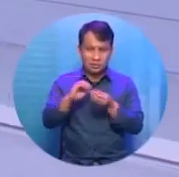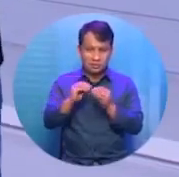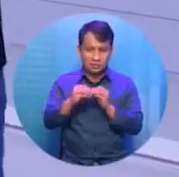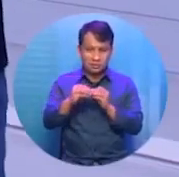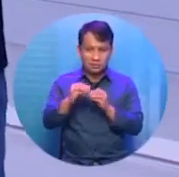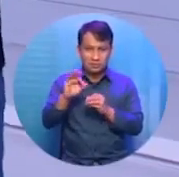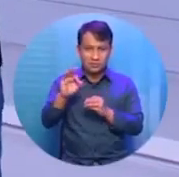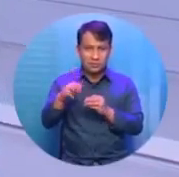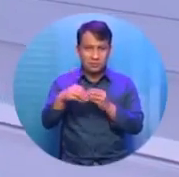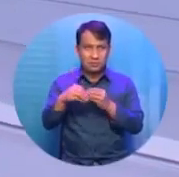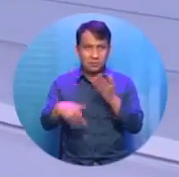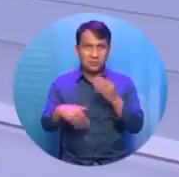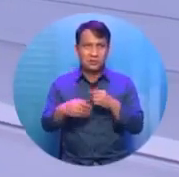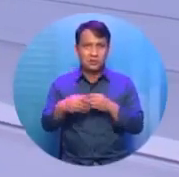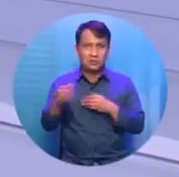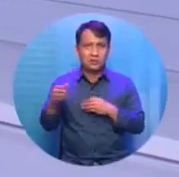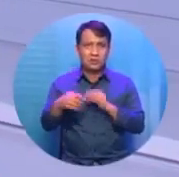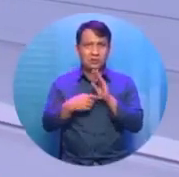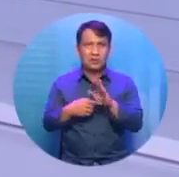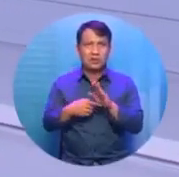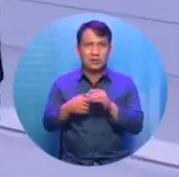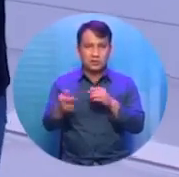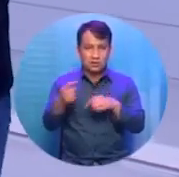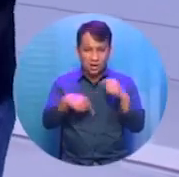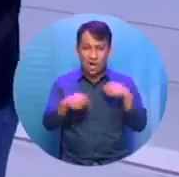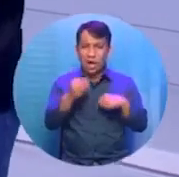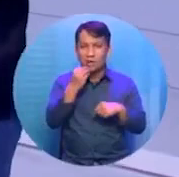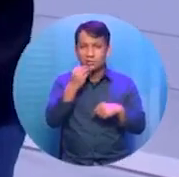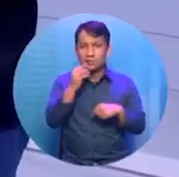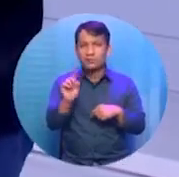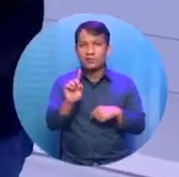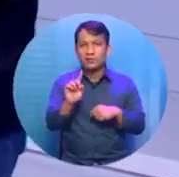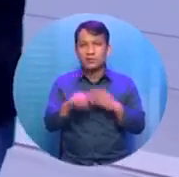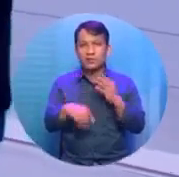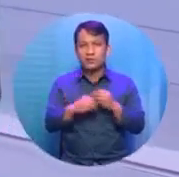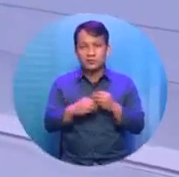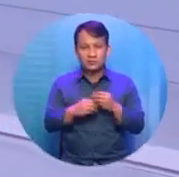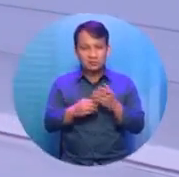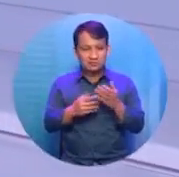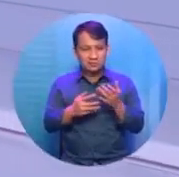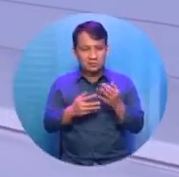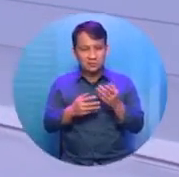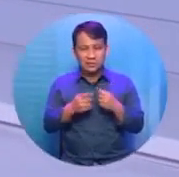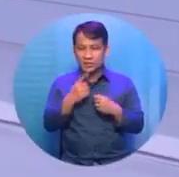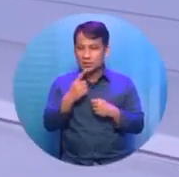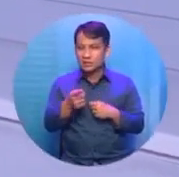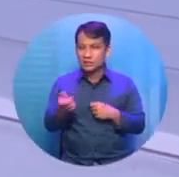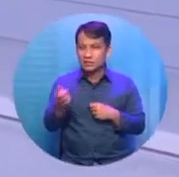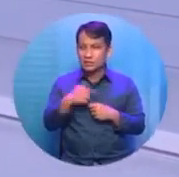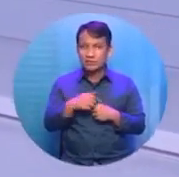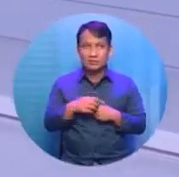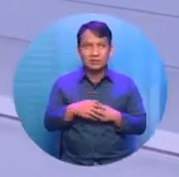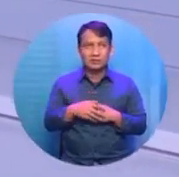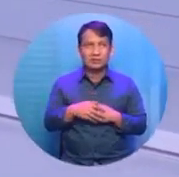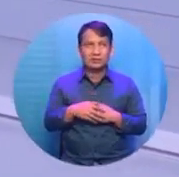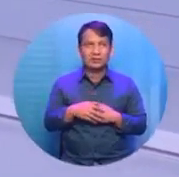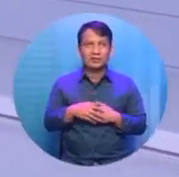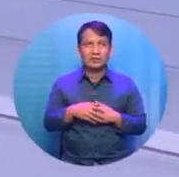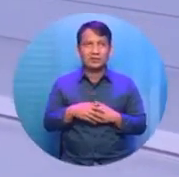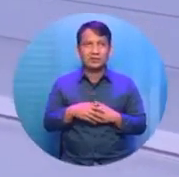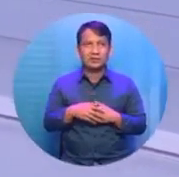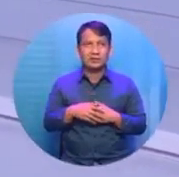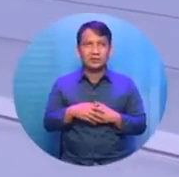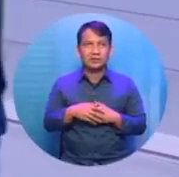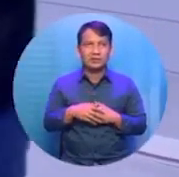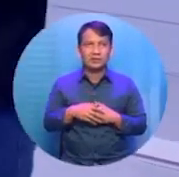number. No. Salamat. Ano bang kinakain mo dyan ngayon? Hindi pa kami nanghilian ngayon kasi nanonood pa